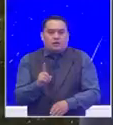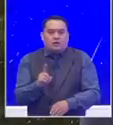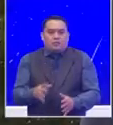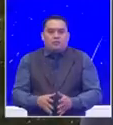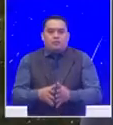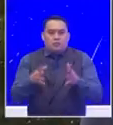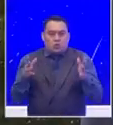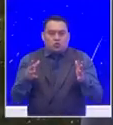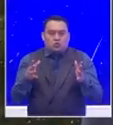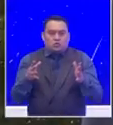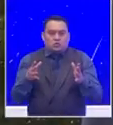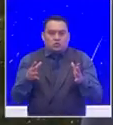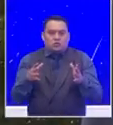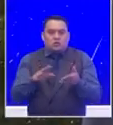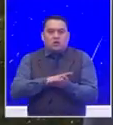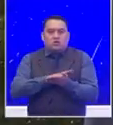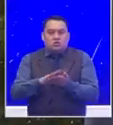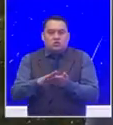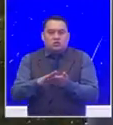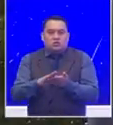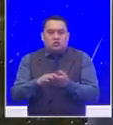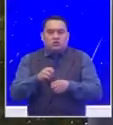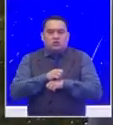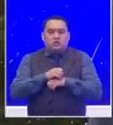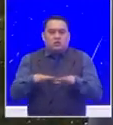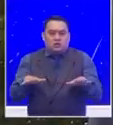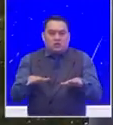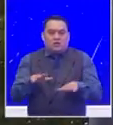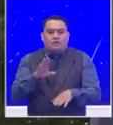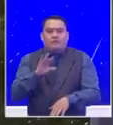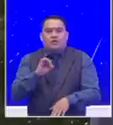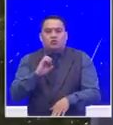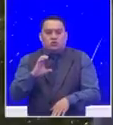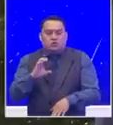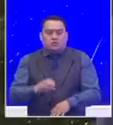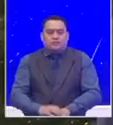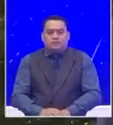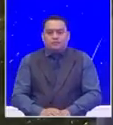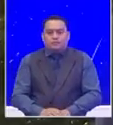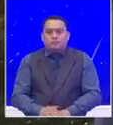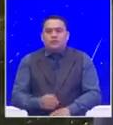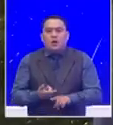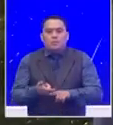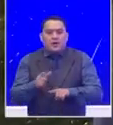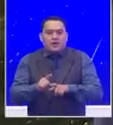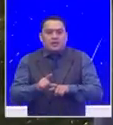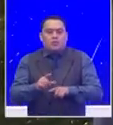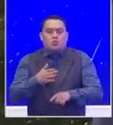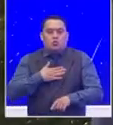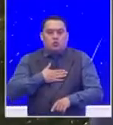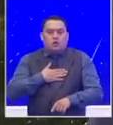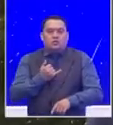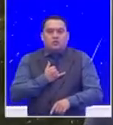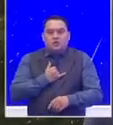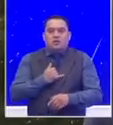больше делать дезобработку, чтобы не распространять данный вот этот коронавирус. И поэтому, особенно где дети